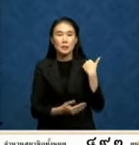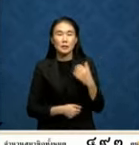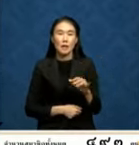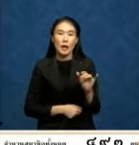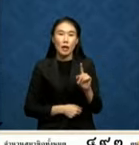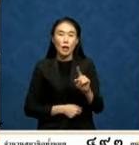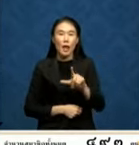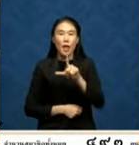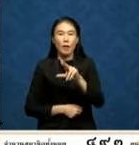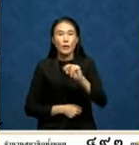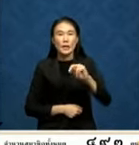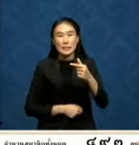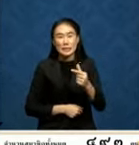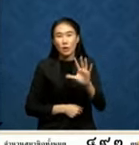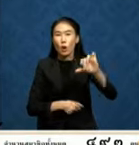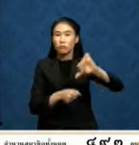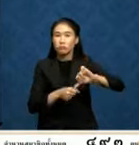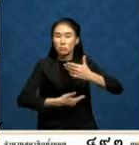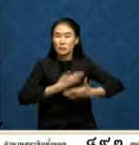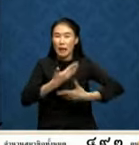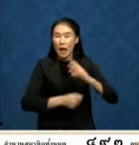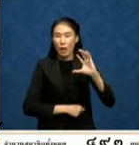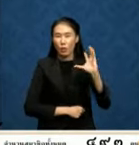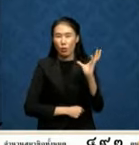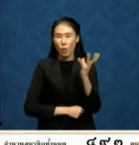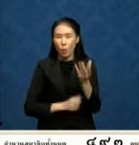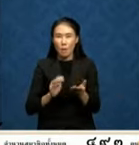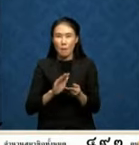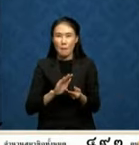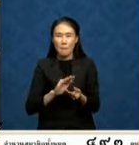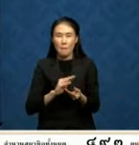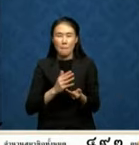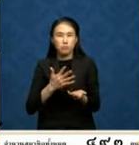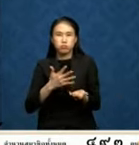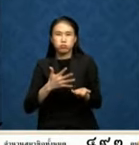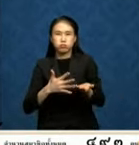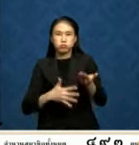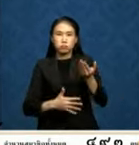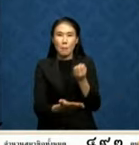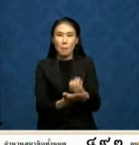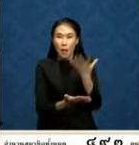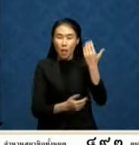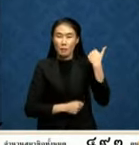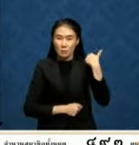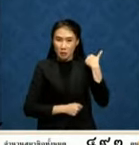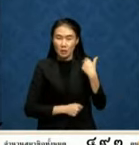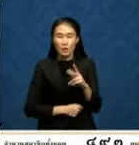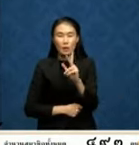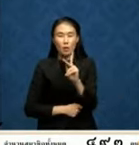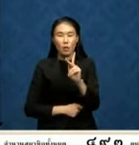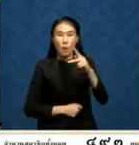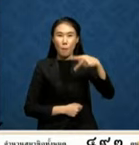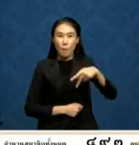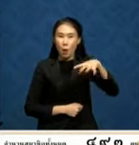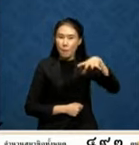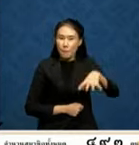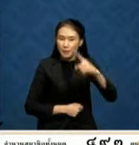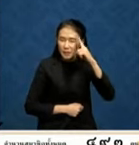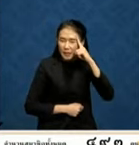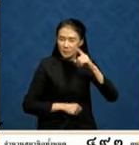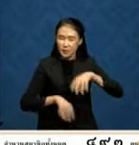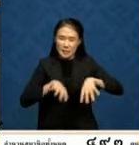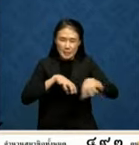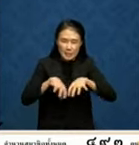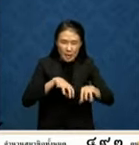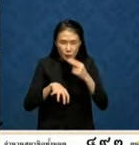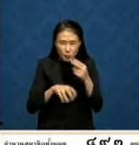การณ์ LNG ในตลาดโลกมีราคาเพิ่มสูงขึ้นอย่างต่อเนื่องกกพ.ได้บริหารเชื้อเพลิงในสภาวะวิ